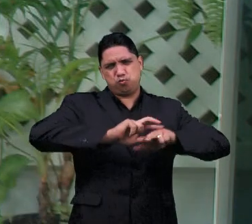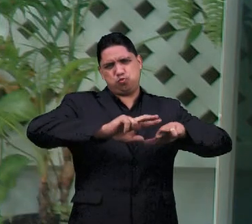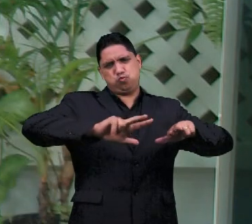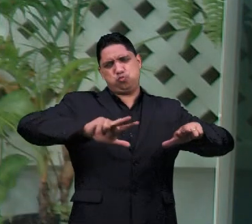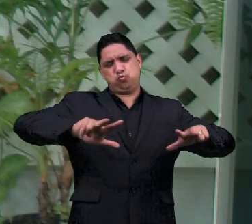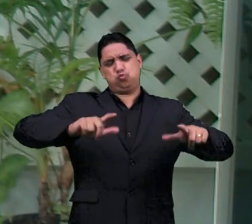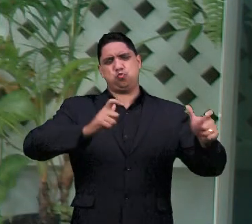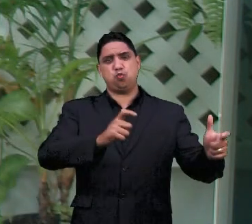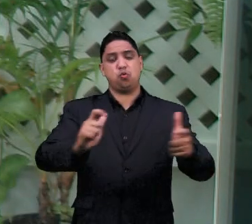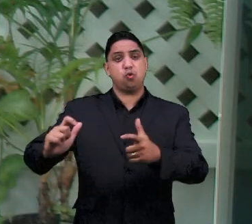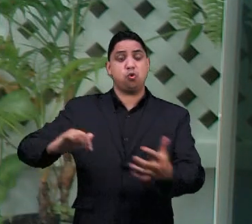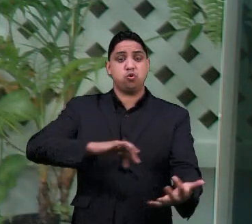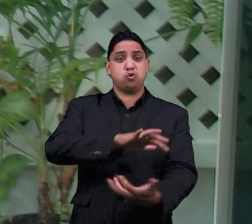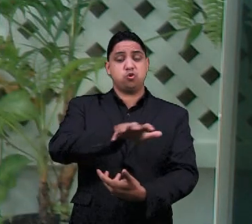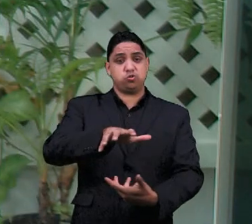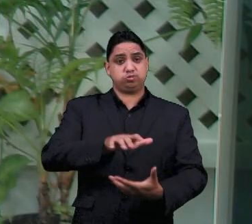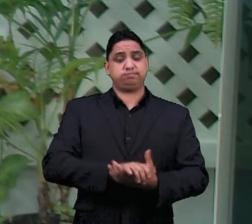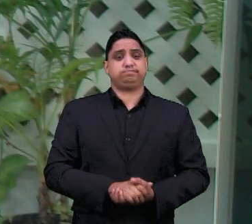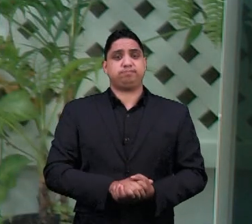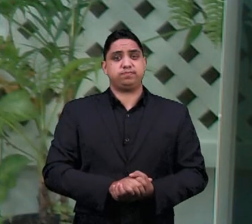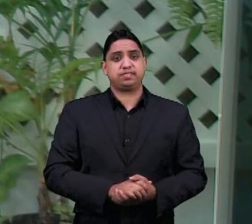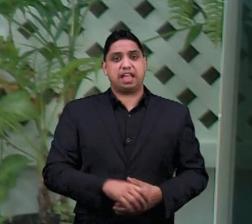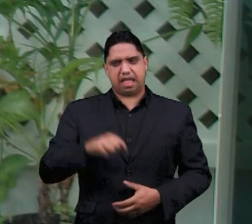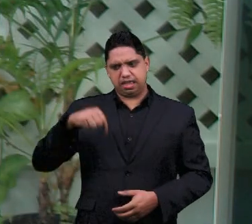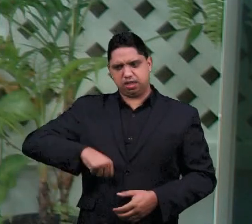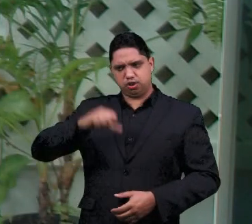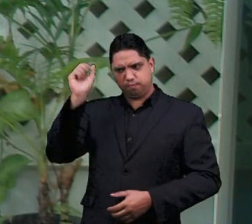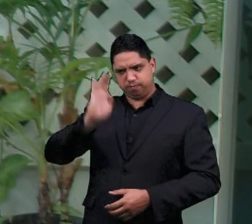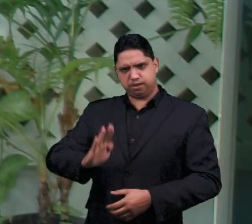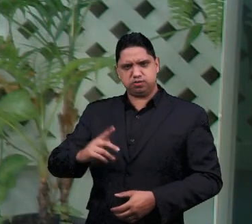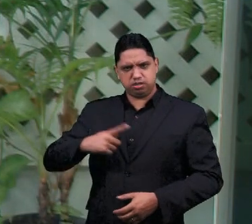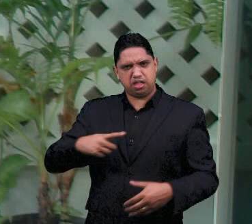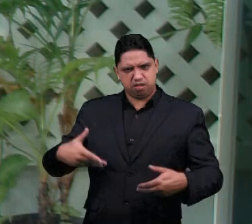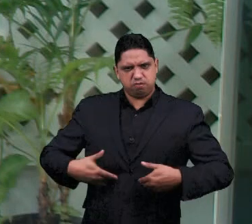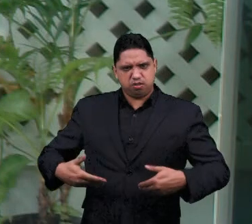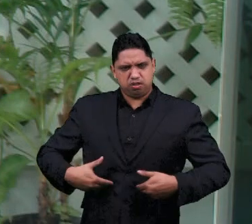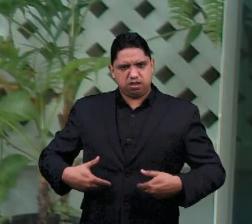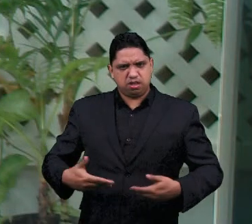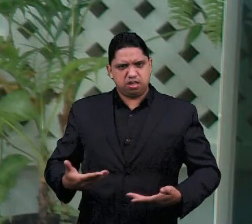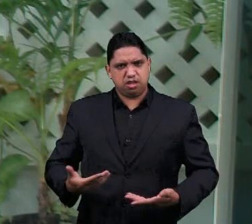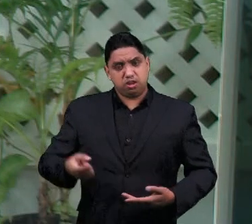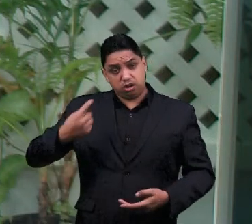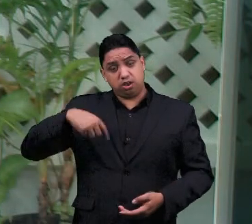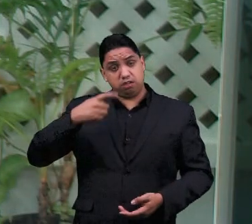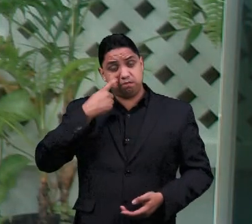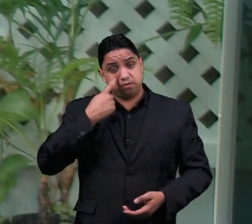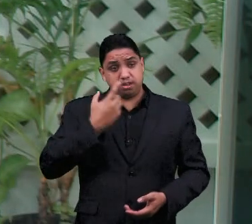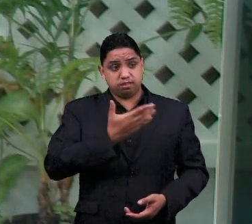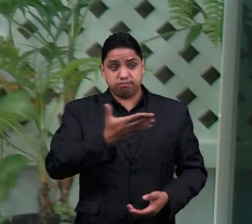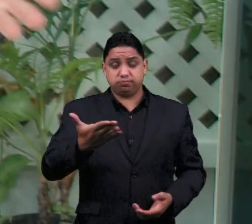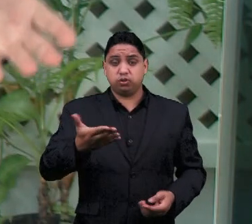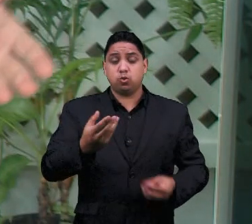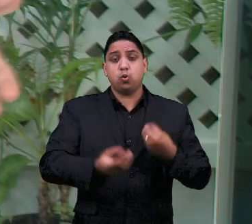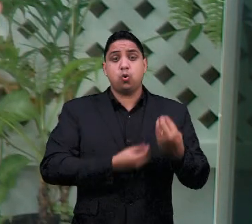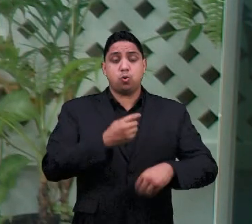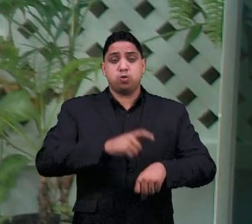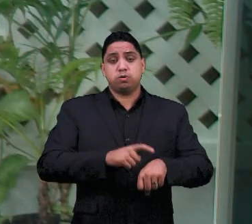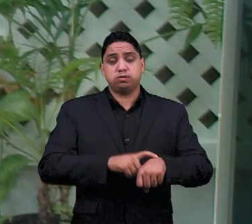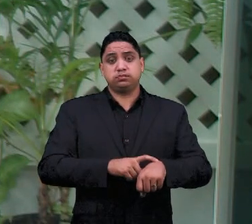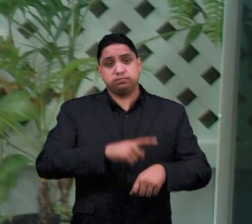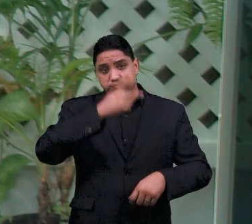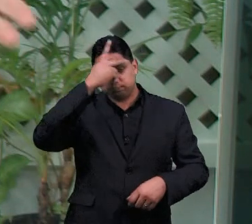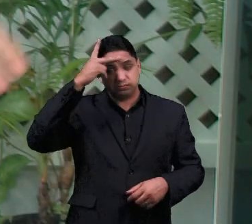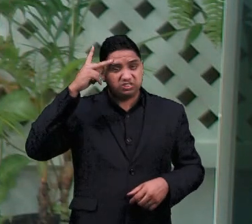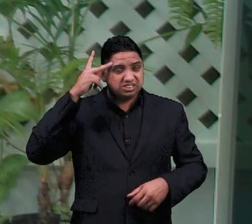Vous devez vous prévenir la famine dans plusieurs endroits. Vous avez la famine ici au Brésil.